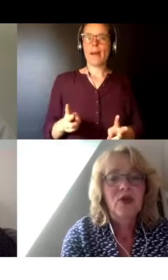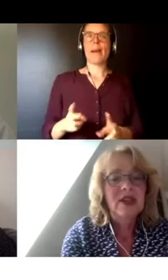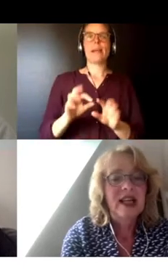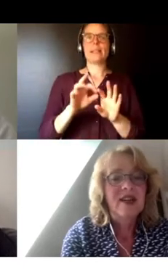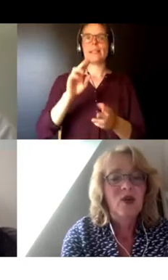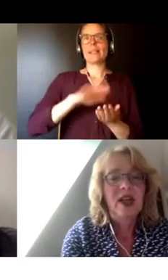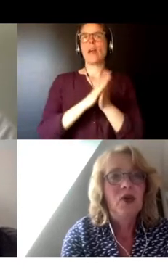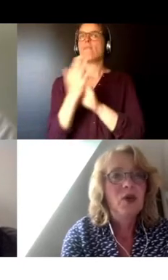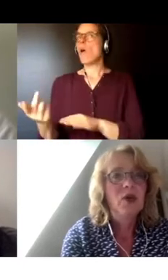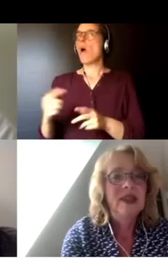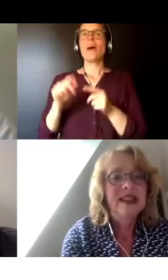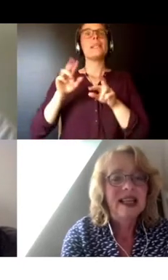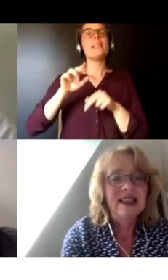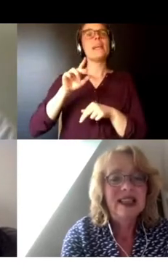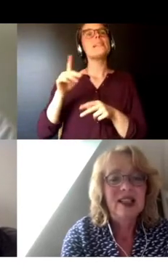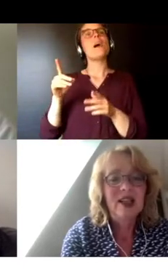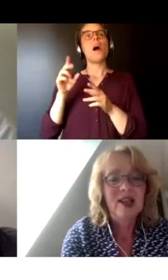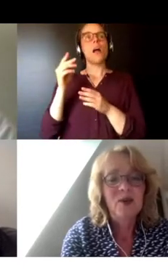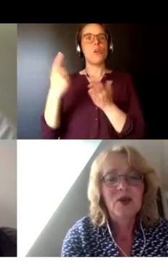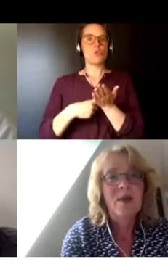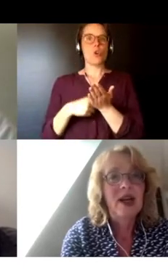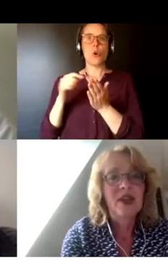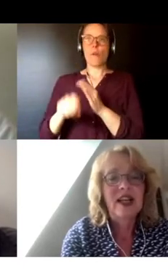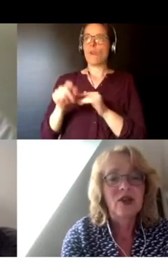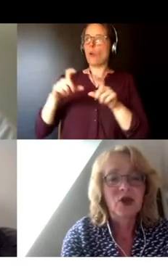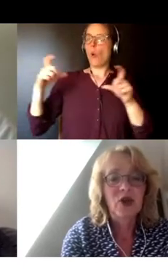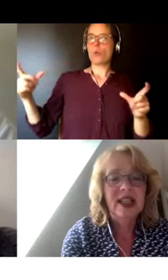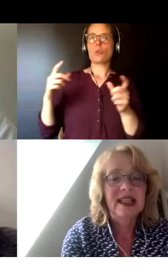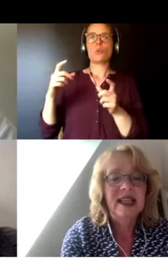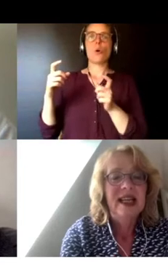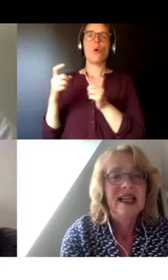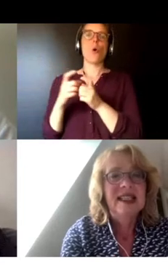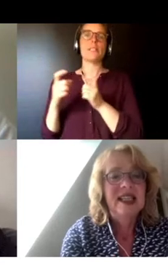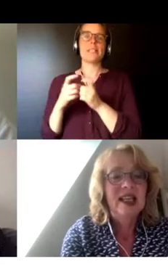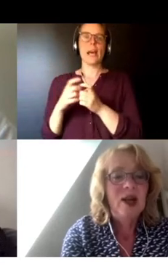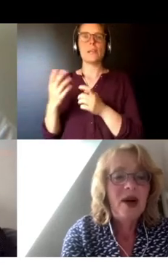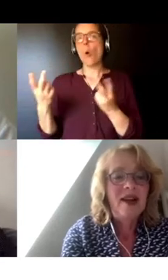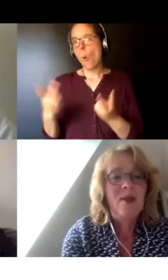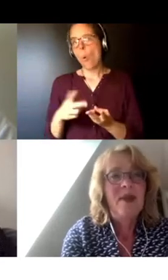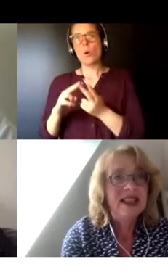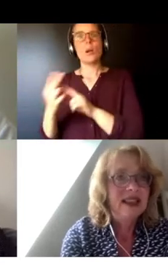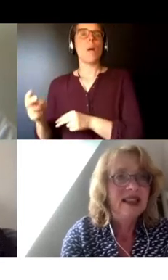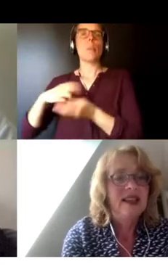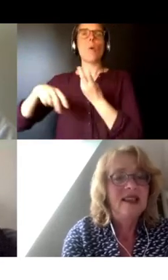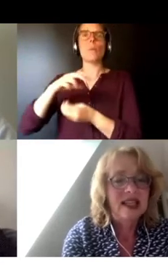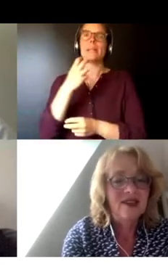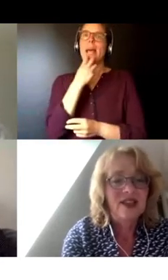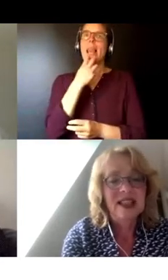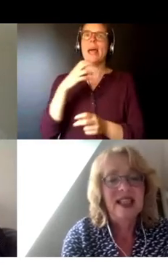für Großkonzerne oder die Öko-Design-Richtlinie im Zusammenhang mit Elektroschrott geht, es treten immer